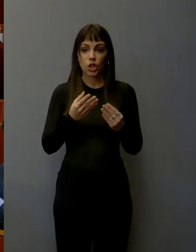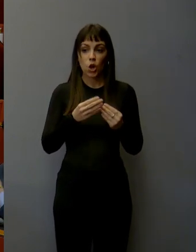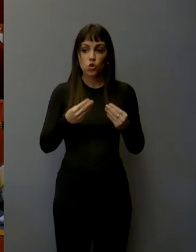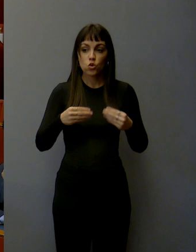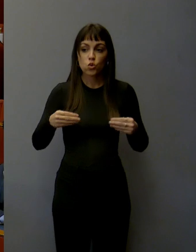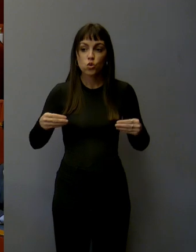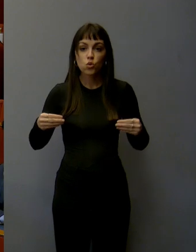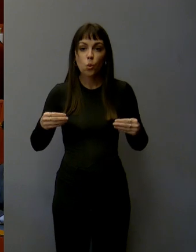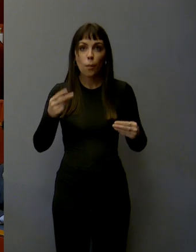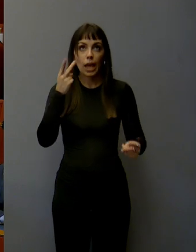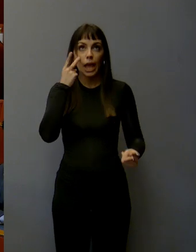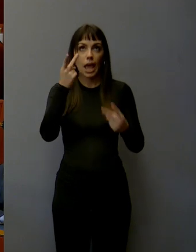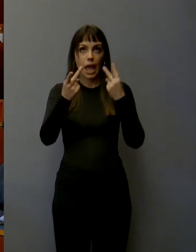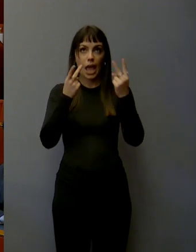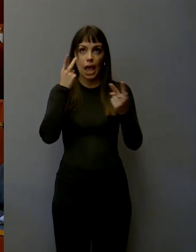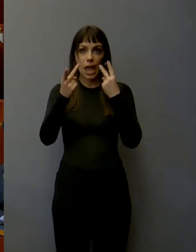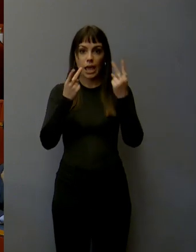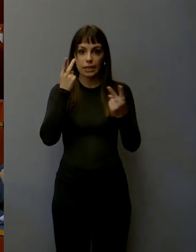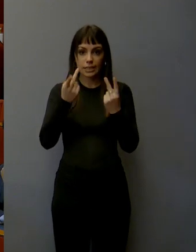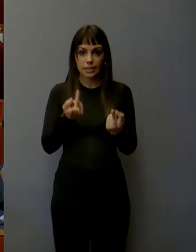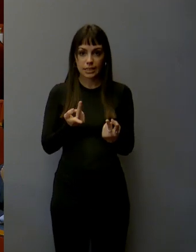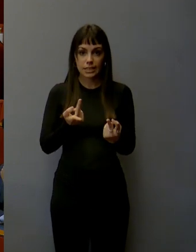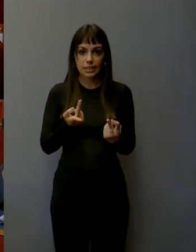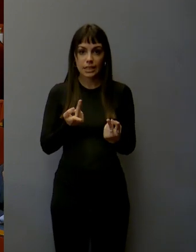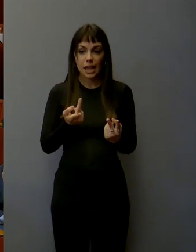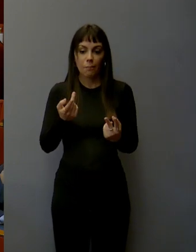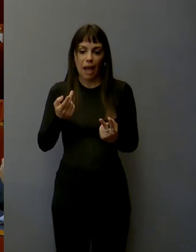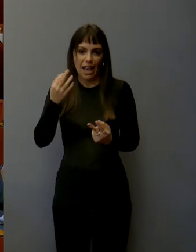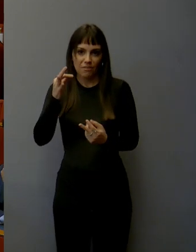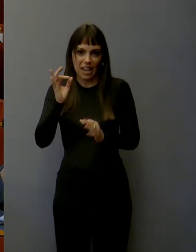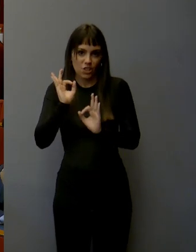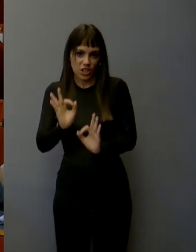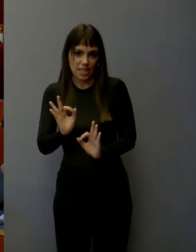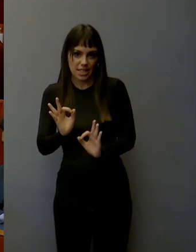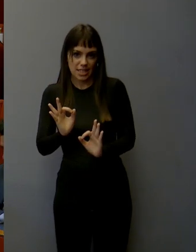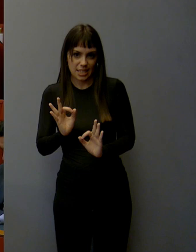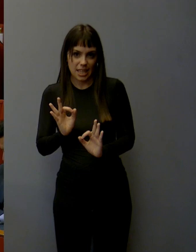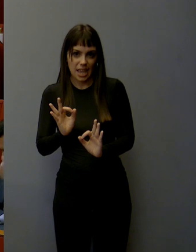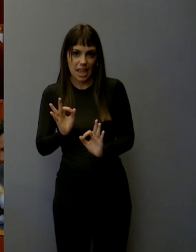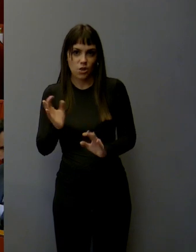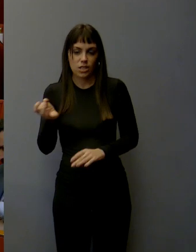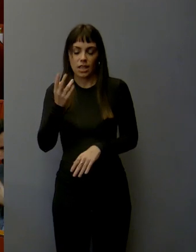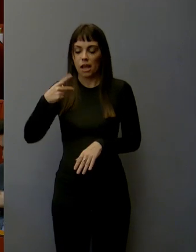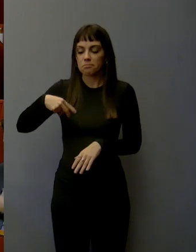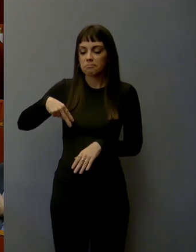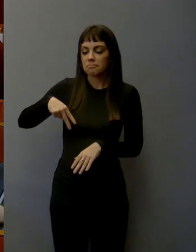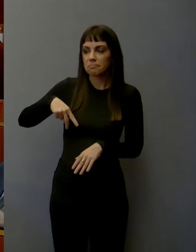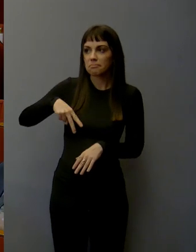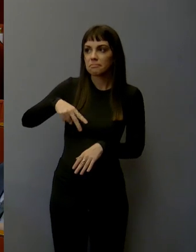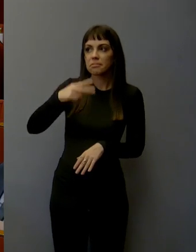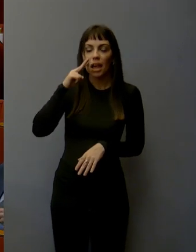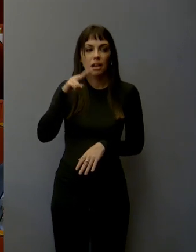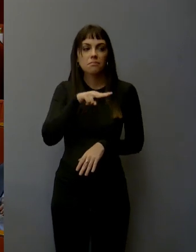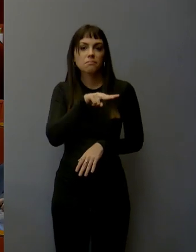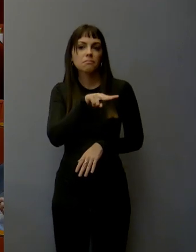aumenta la percezione di insicurezza perché se uno gira per strada e vede una presenza così Massiva di forze dell'ordine si fa più domande